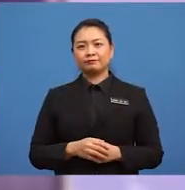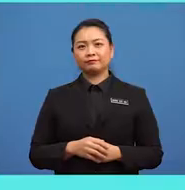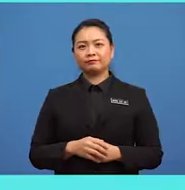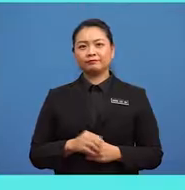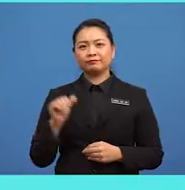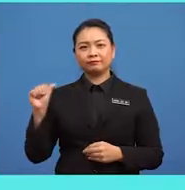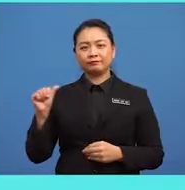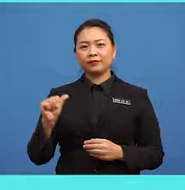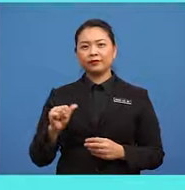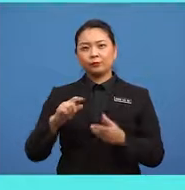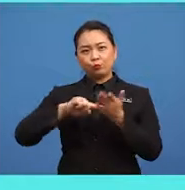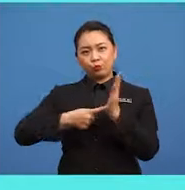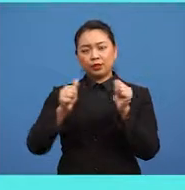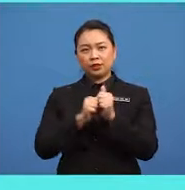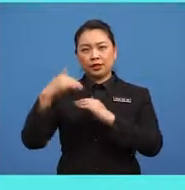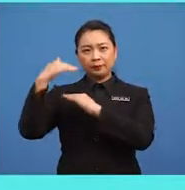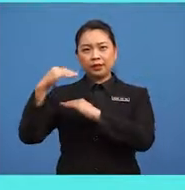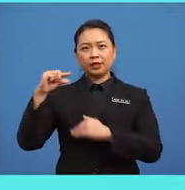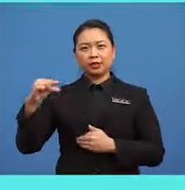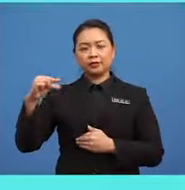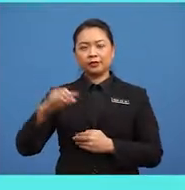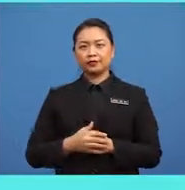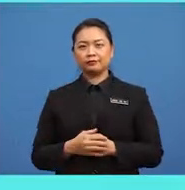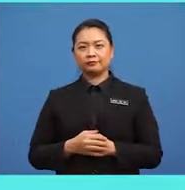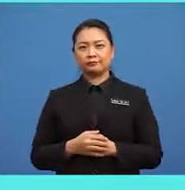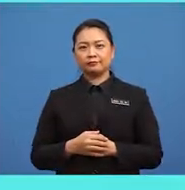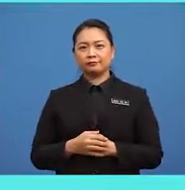aerob bermula dengan peringkat glikolisis.